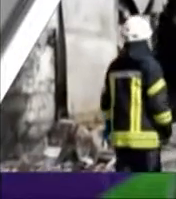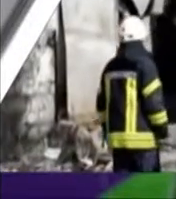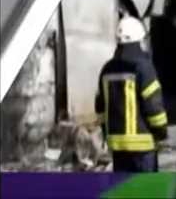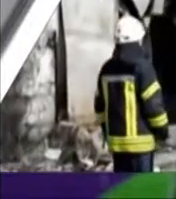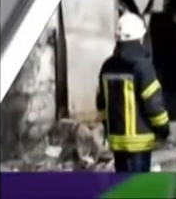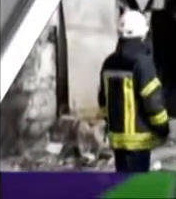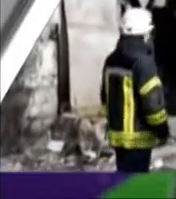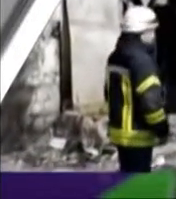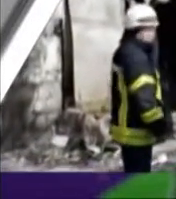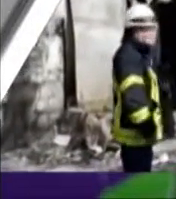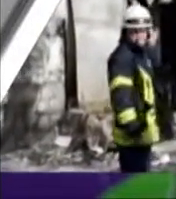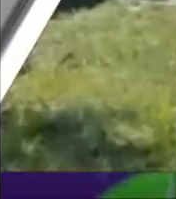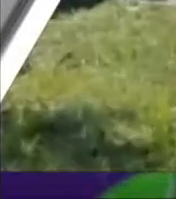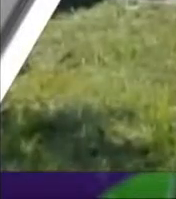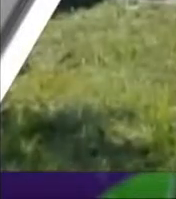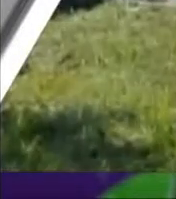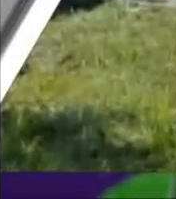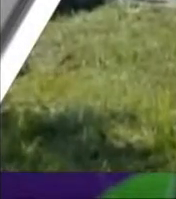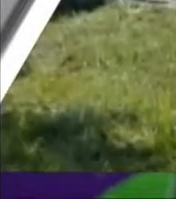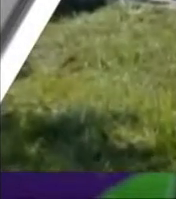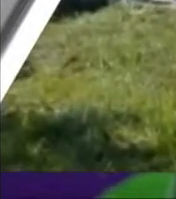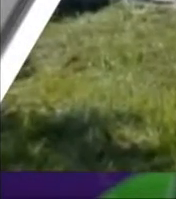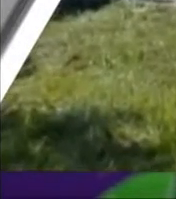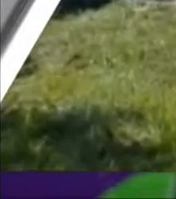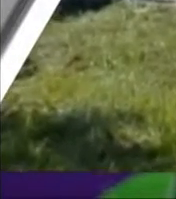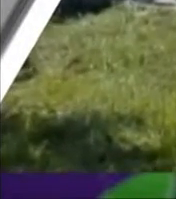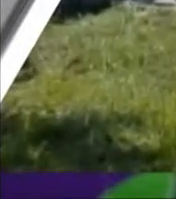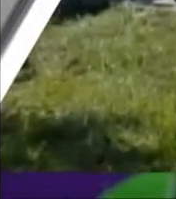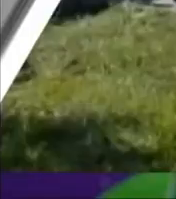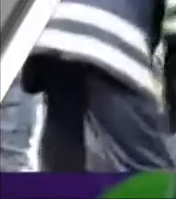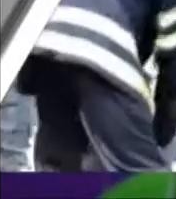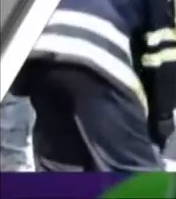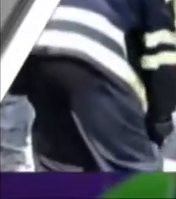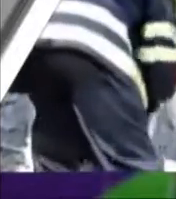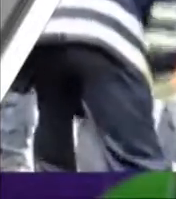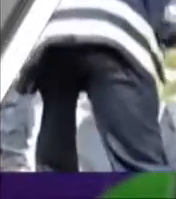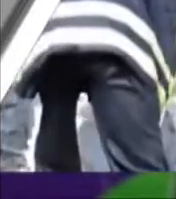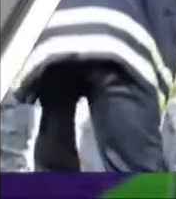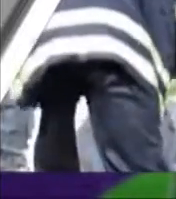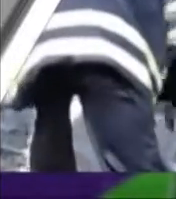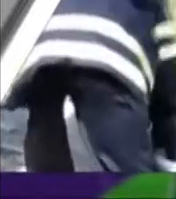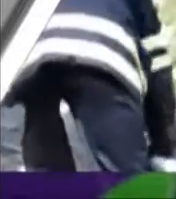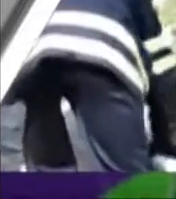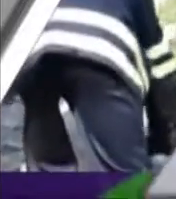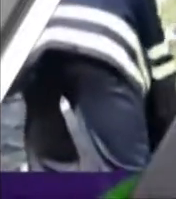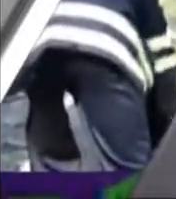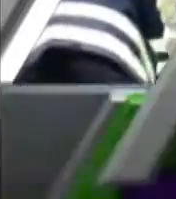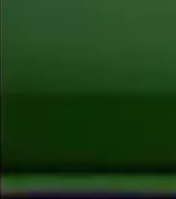Перші версії пожежі у будинку для літніх людей. Поліція відкидає можливість зумисного підпалу пансіонату у Літочках.